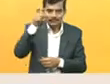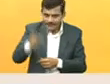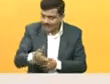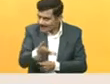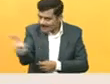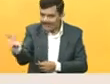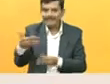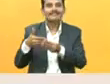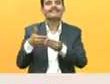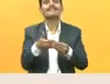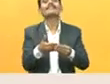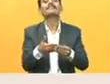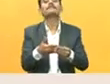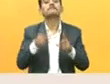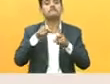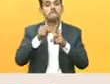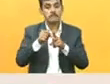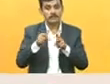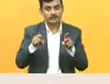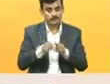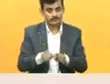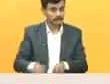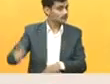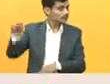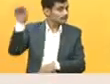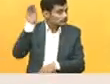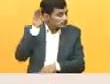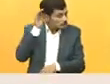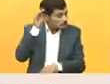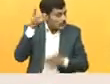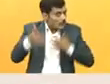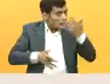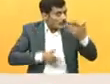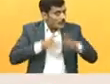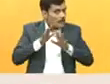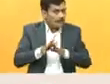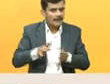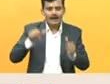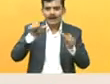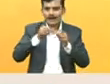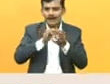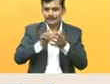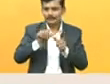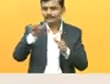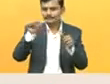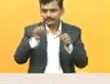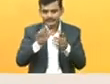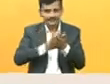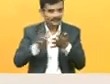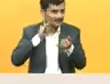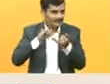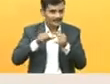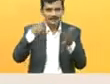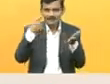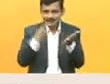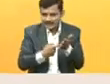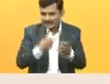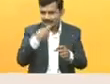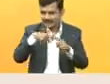कर रही हैं। जब यह सुनने को मिलता है कि अंबाला, हिसार,